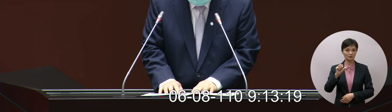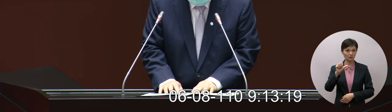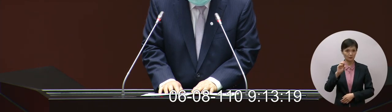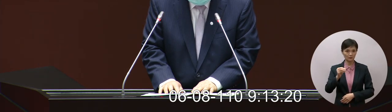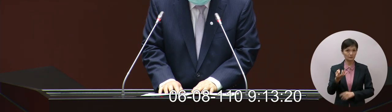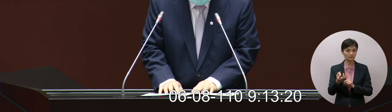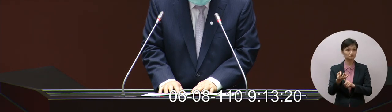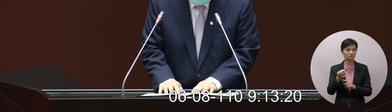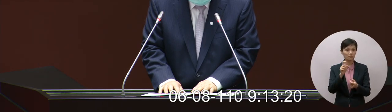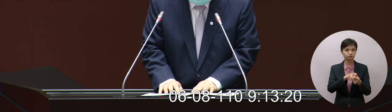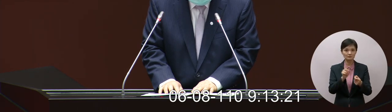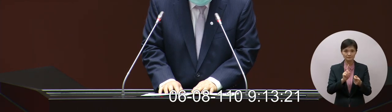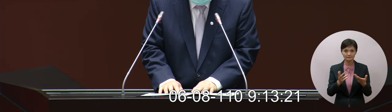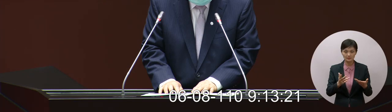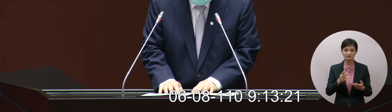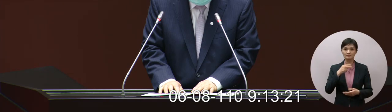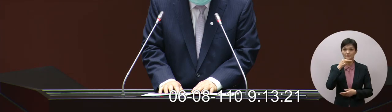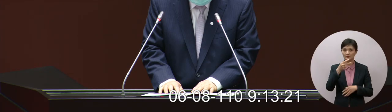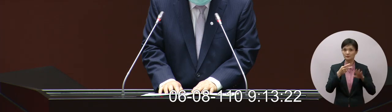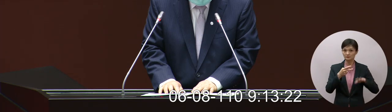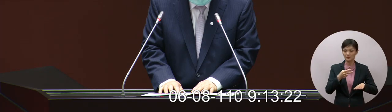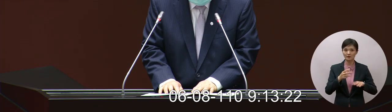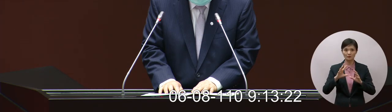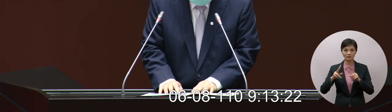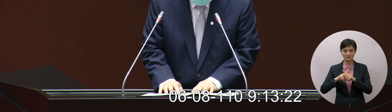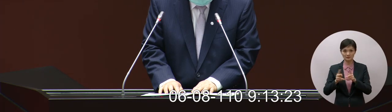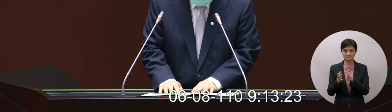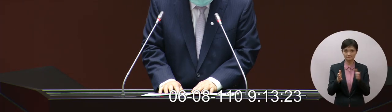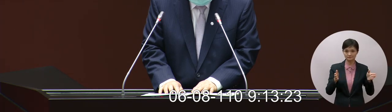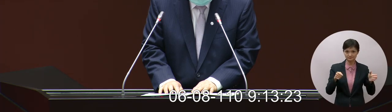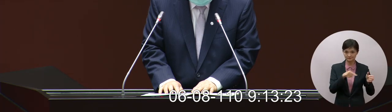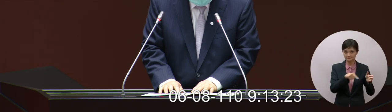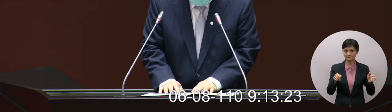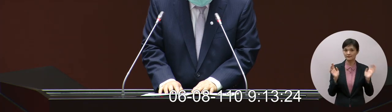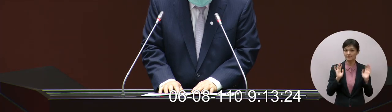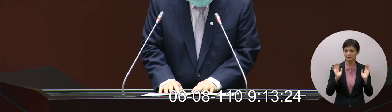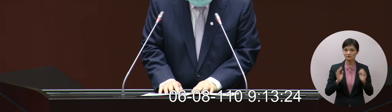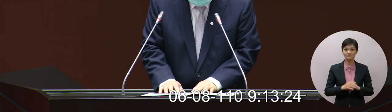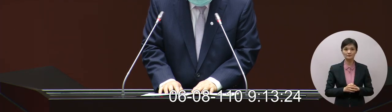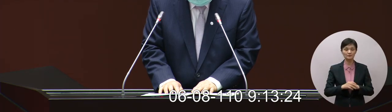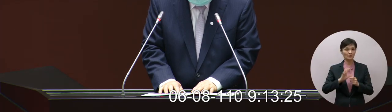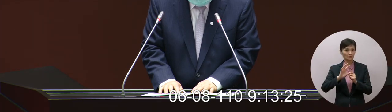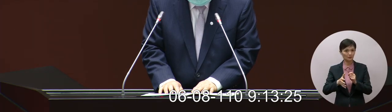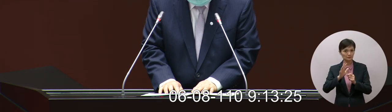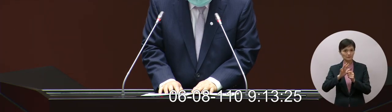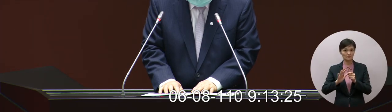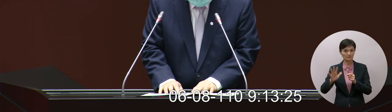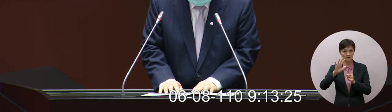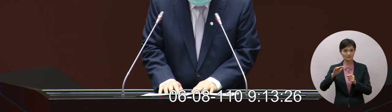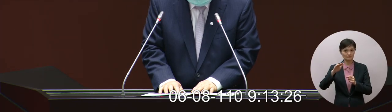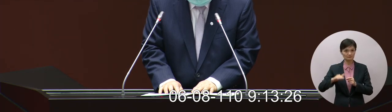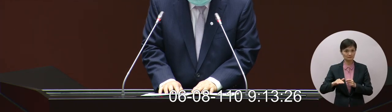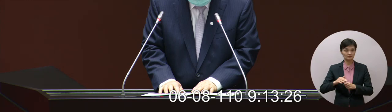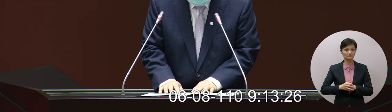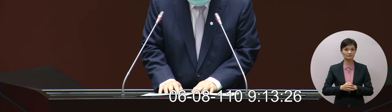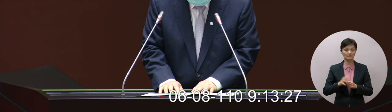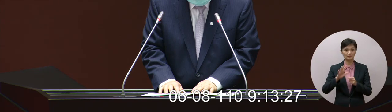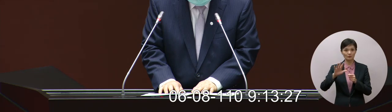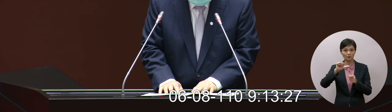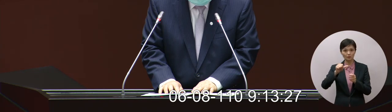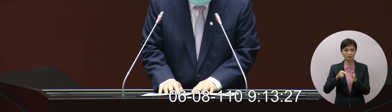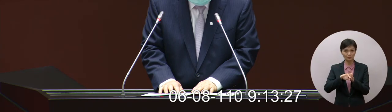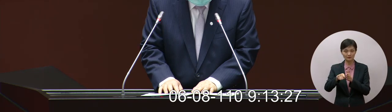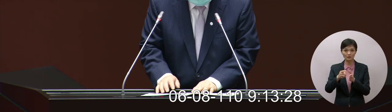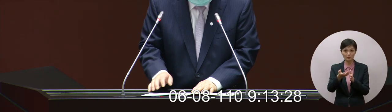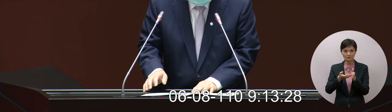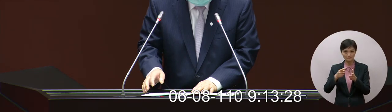278亿5005万元，主要是补助2岁至国小阶段的孩童，以国中、高中以下，就高中及五专前